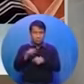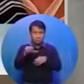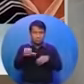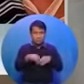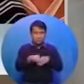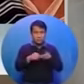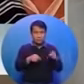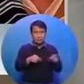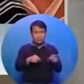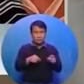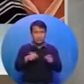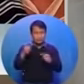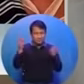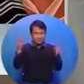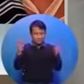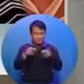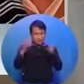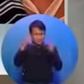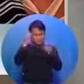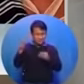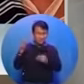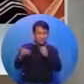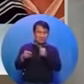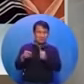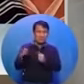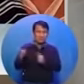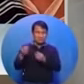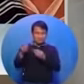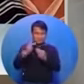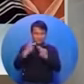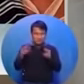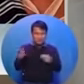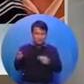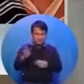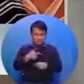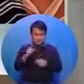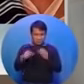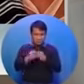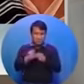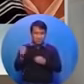iba, makikilid yes, ang isip, eh hindi kita tanggapin kasi meron ako ng balita ang hindi